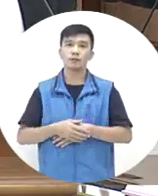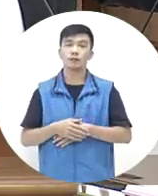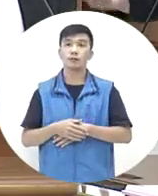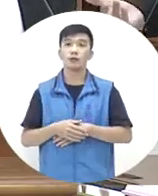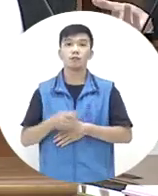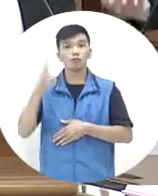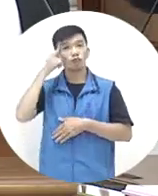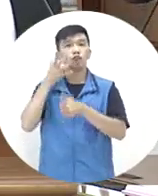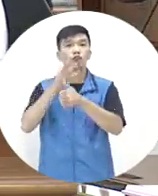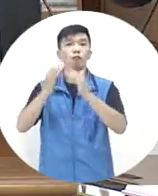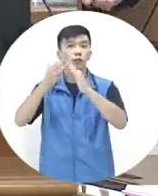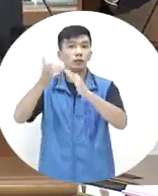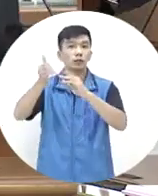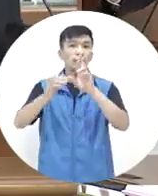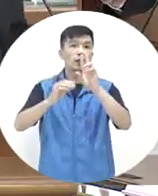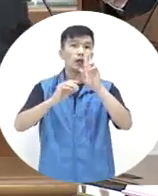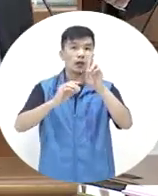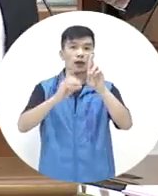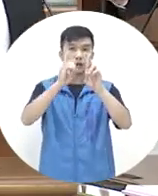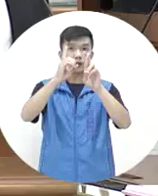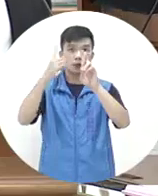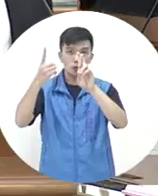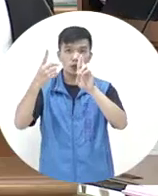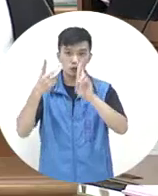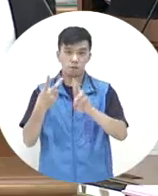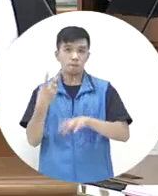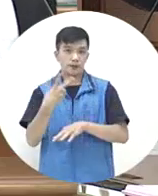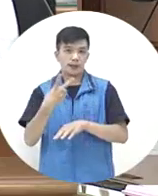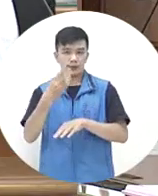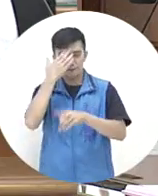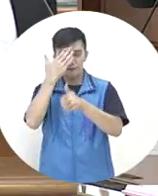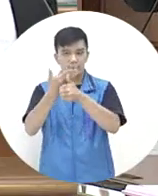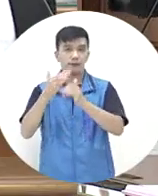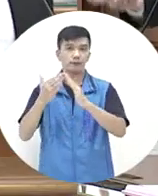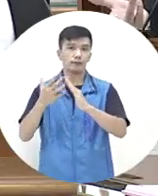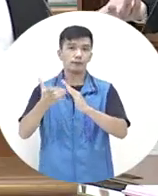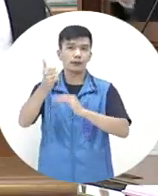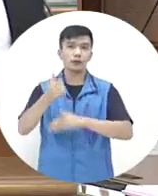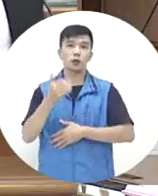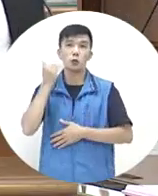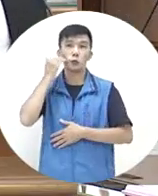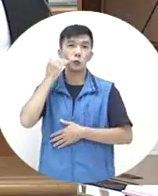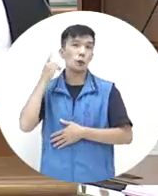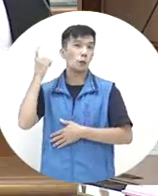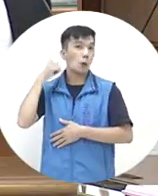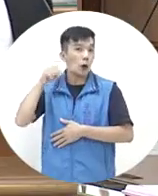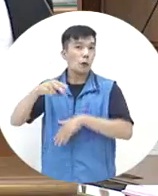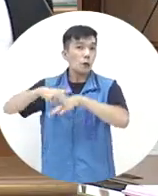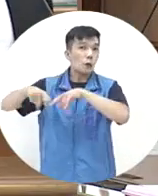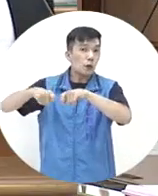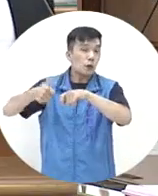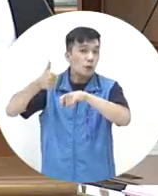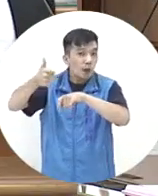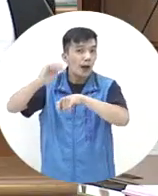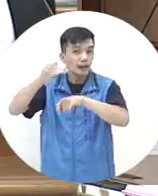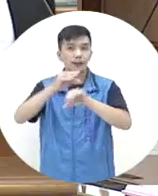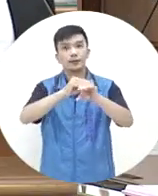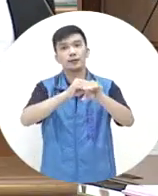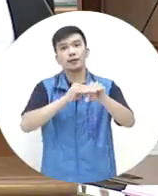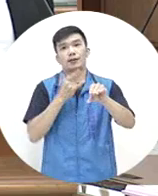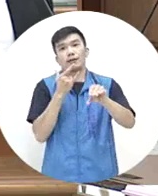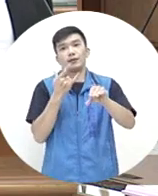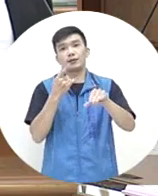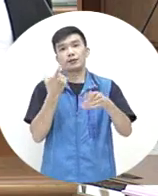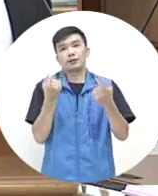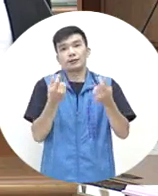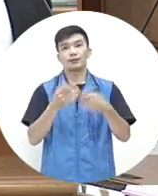RD1、RD2， 是不是可以再拜托市长一下？因为吼、哦，如果指纹楼梯响，交通问题永远没改管了。那内